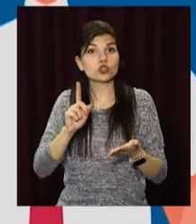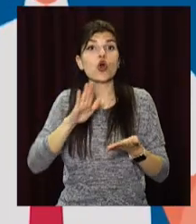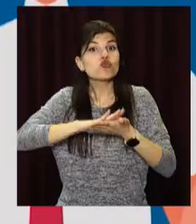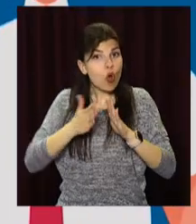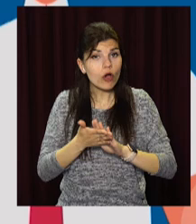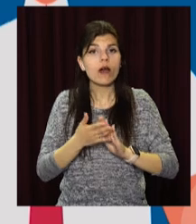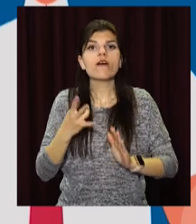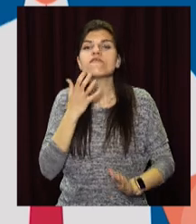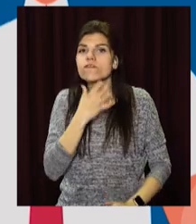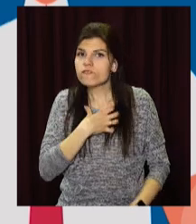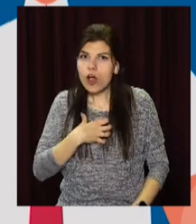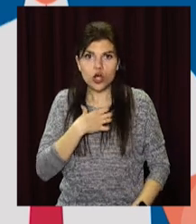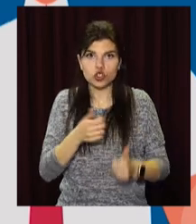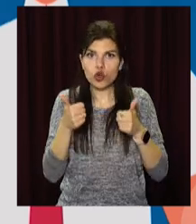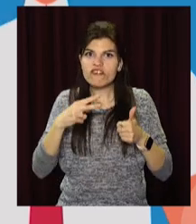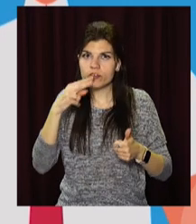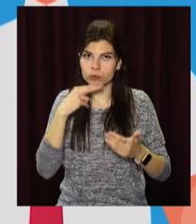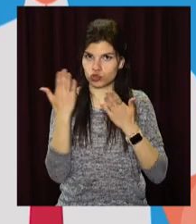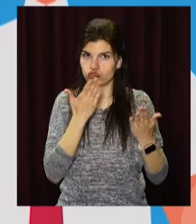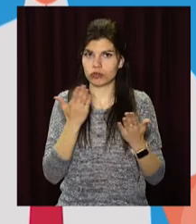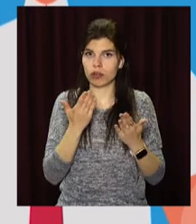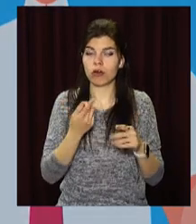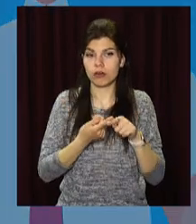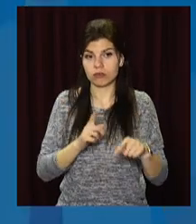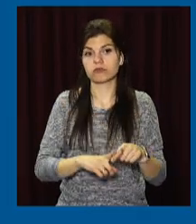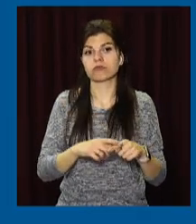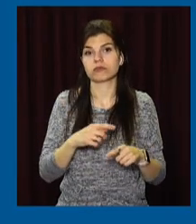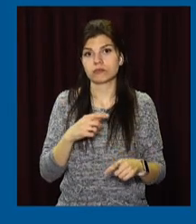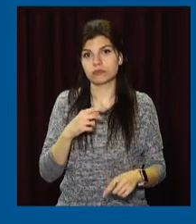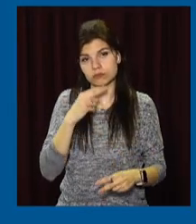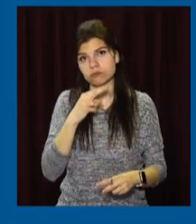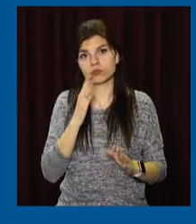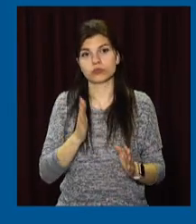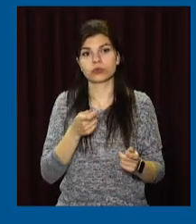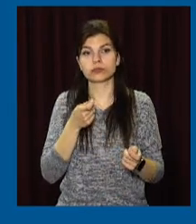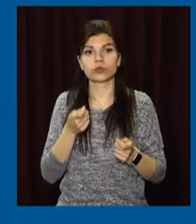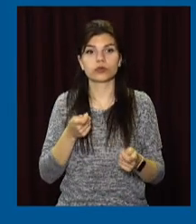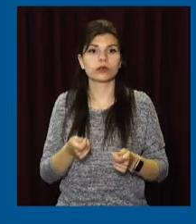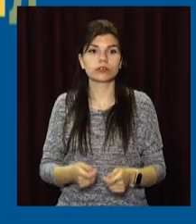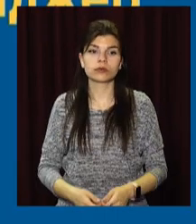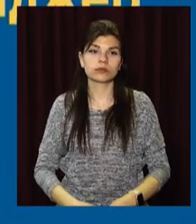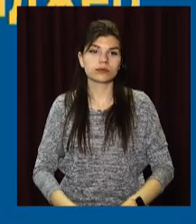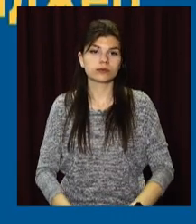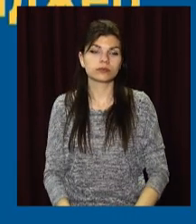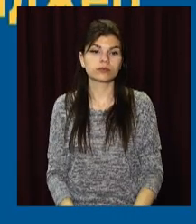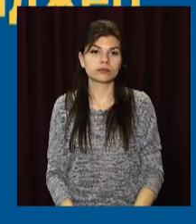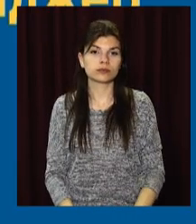Договір потрібно уважно читати. Галина Ізмайлова, Роман Івашинов, Володимир Туркулець. Open News, телеканал «Відкритий».